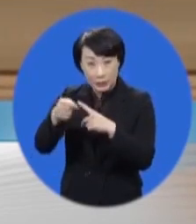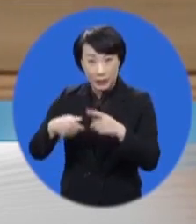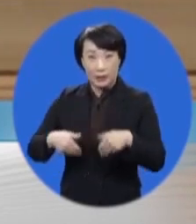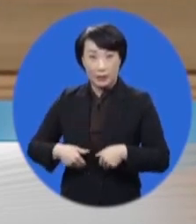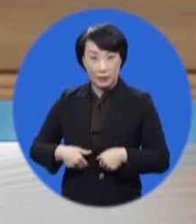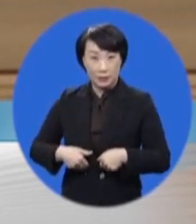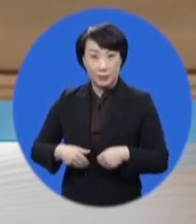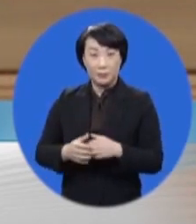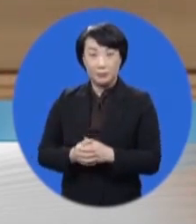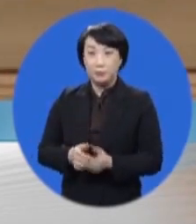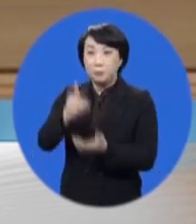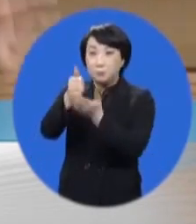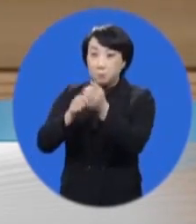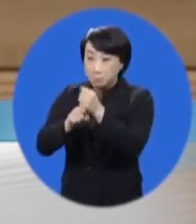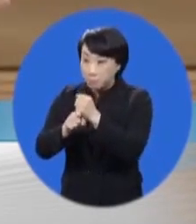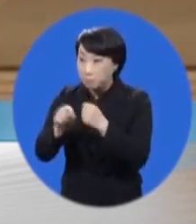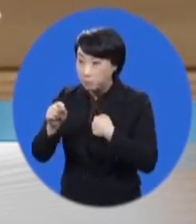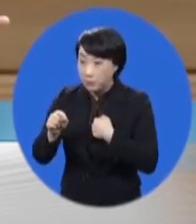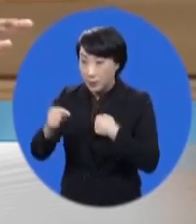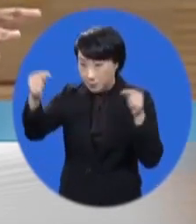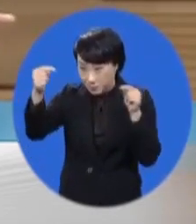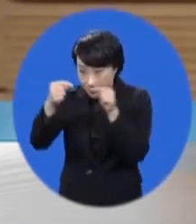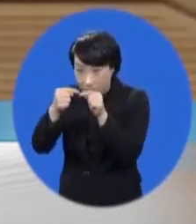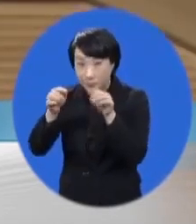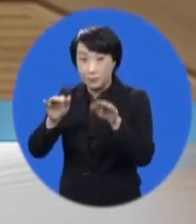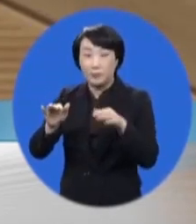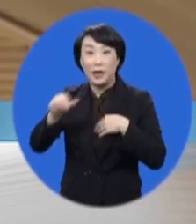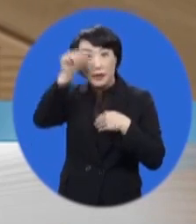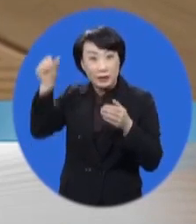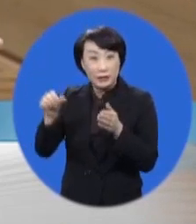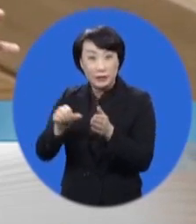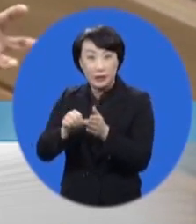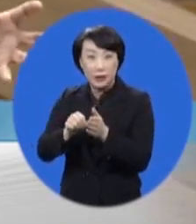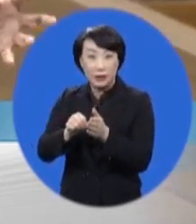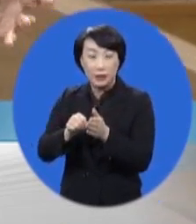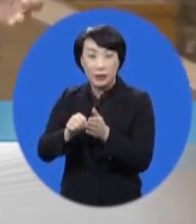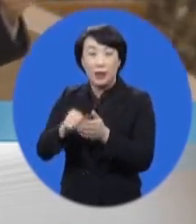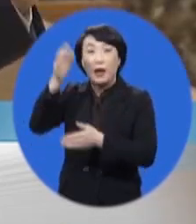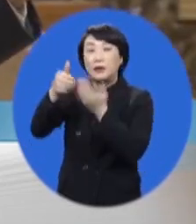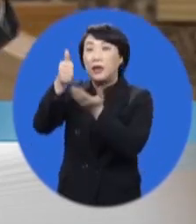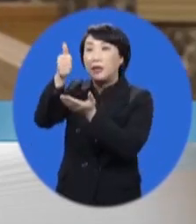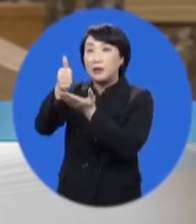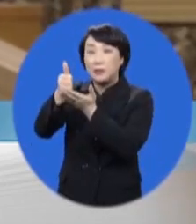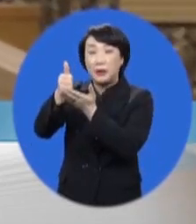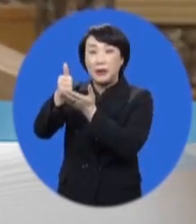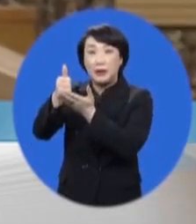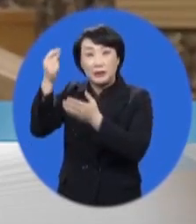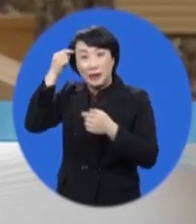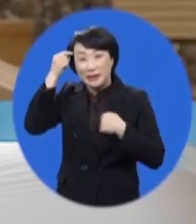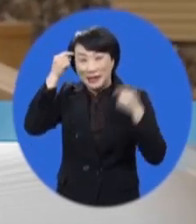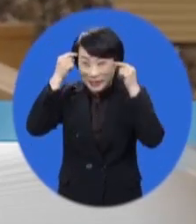이해해서 주님의 뜻을 맞춰 내 인생이 하나님의 코드와